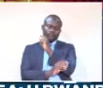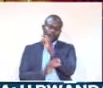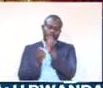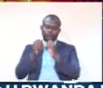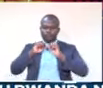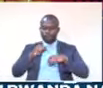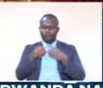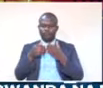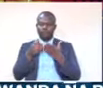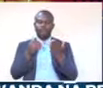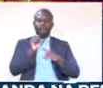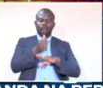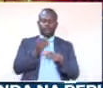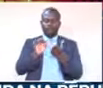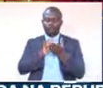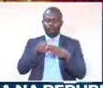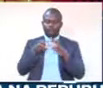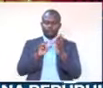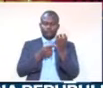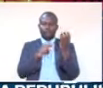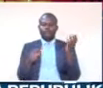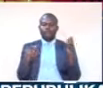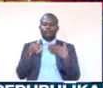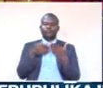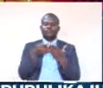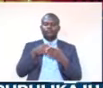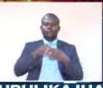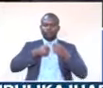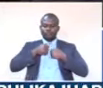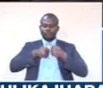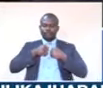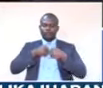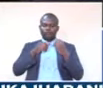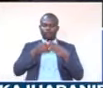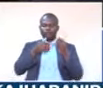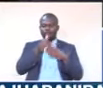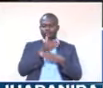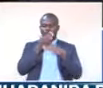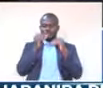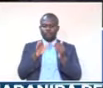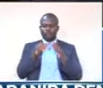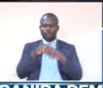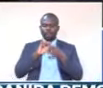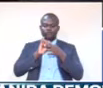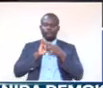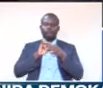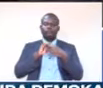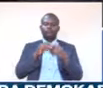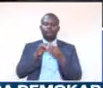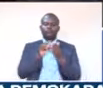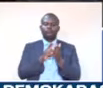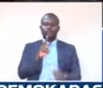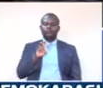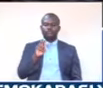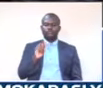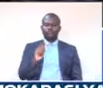Aya masezerano yashyizweho umukono mu buryo bw'ikoranabuhanga, aho ku ruhande rw'u Rwanda hari Minisitiri w'Ububanyi n'Amahanga Dr.